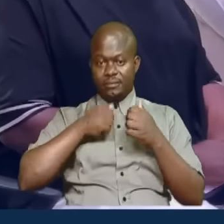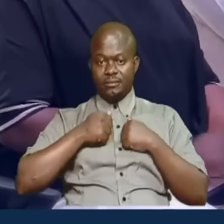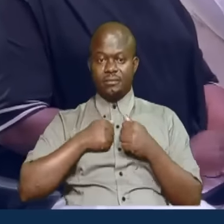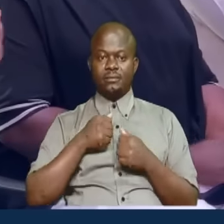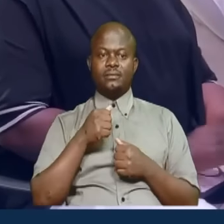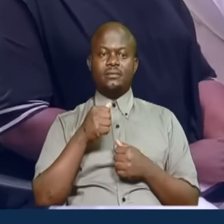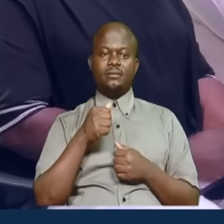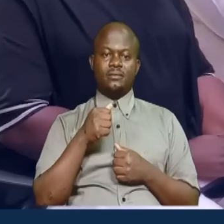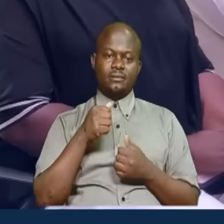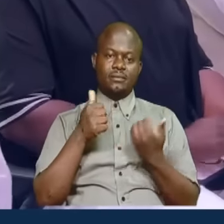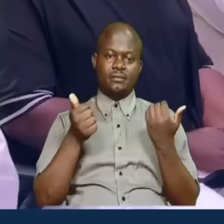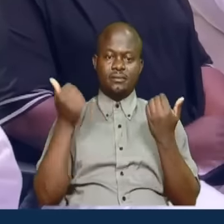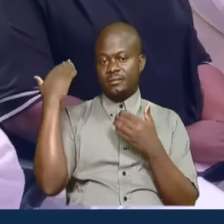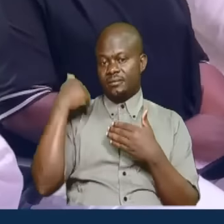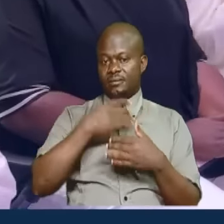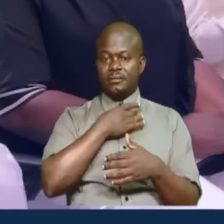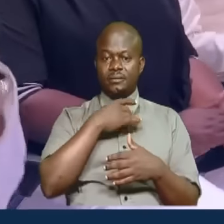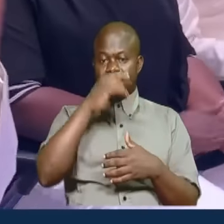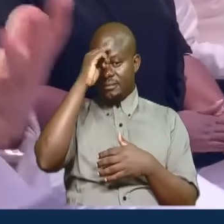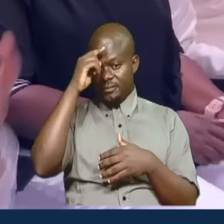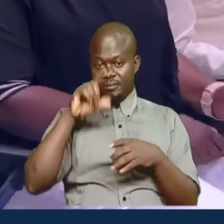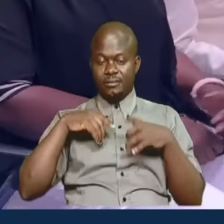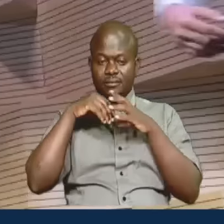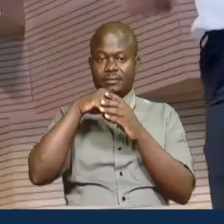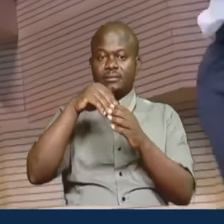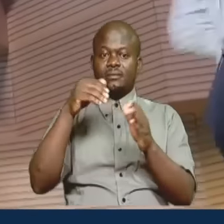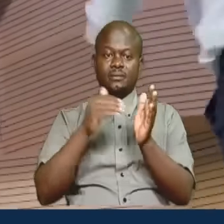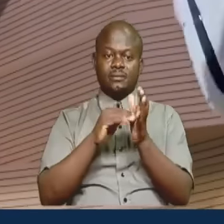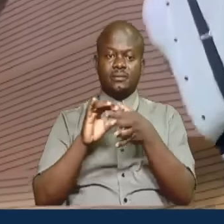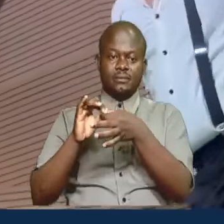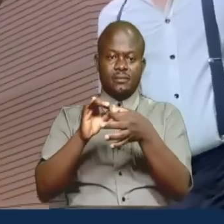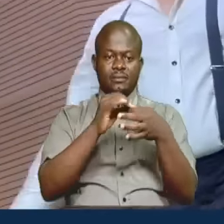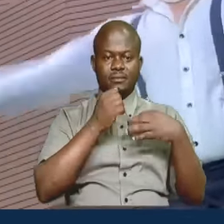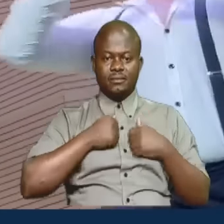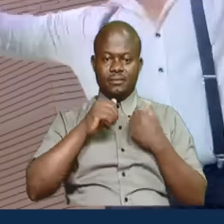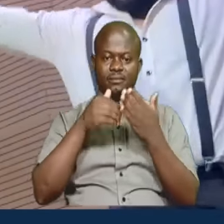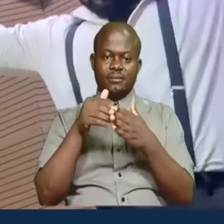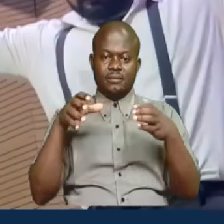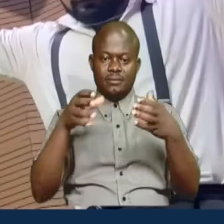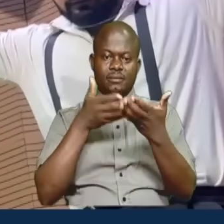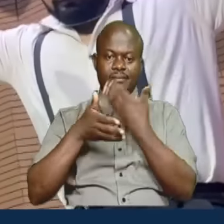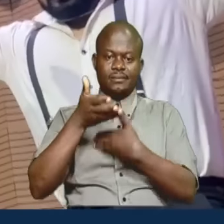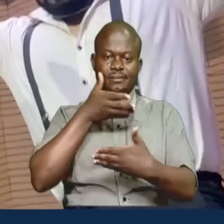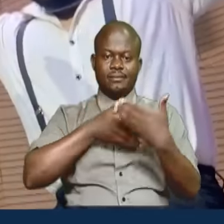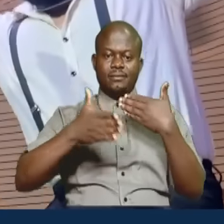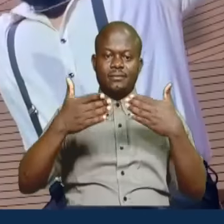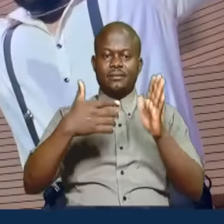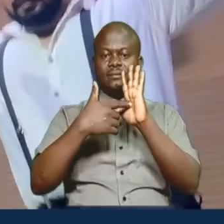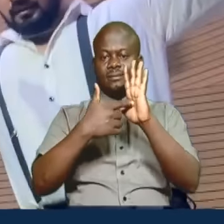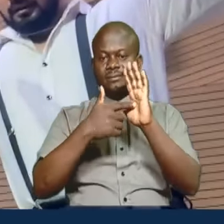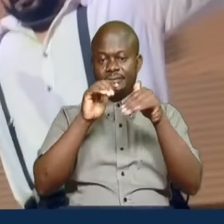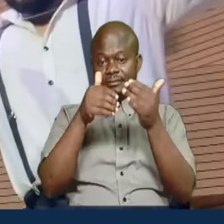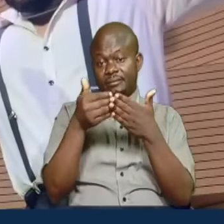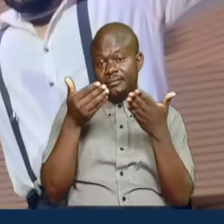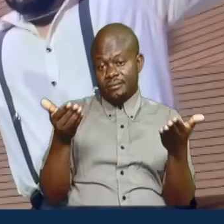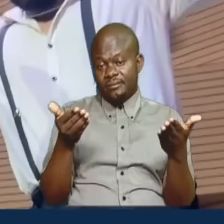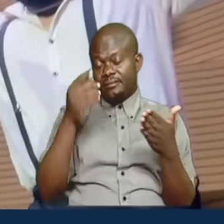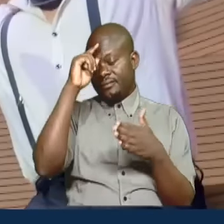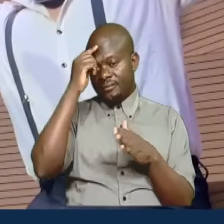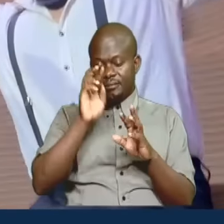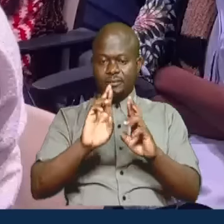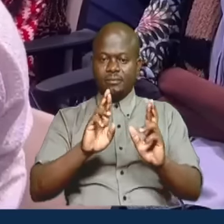wani das werutse gusura abahinde babo i Rubavu ndetse akanifatanya n'abanyarwanda mu gitaramo cy'ubusabane yashimangiye ko uretse kuba Ubuhinde